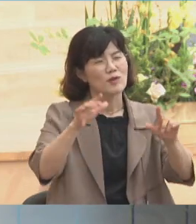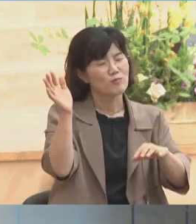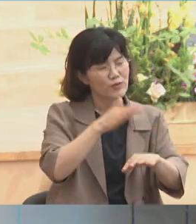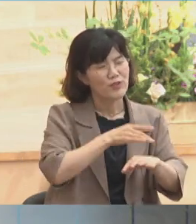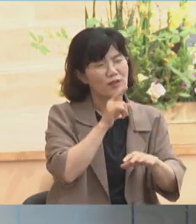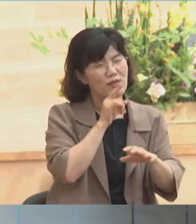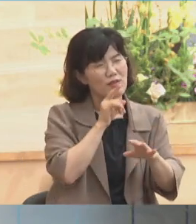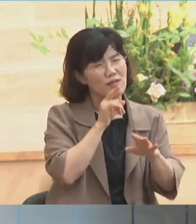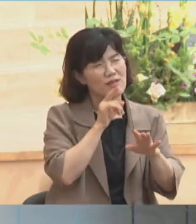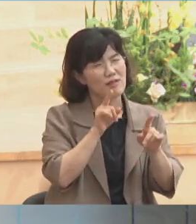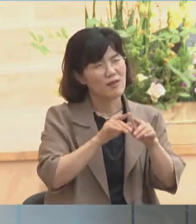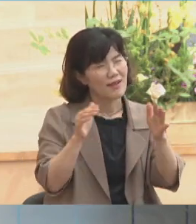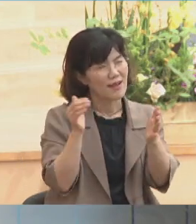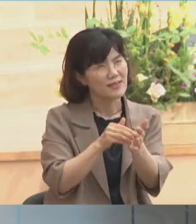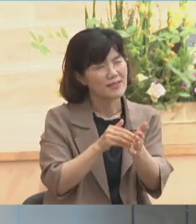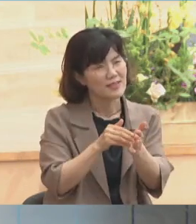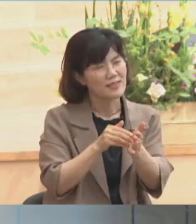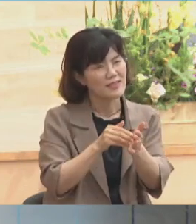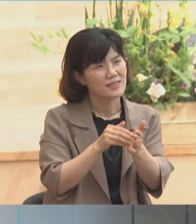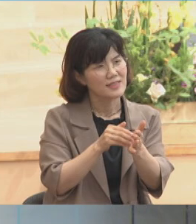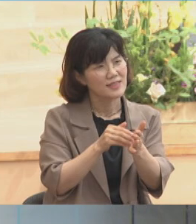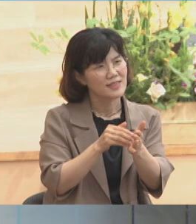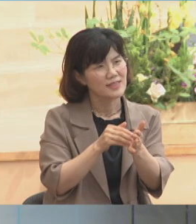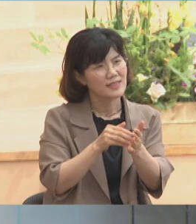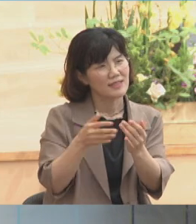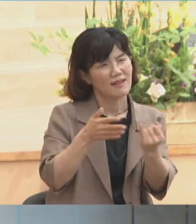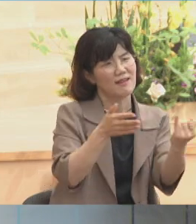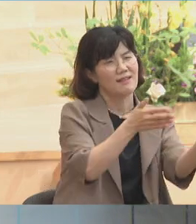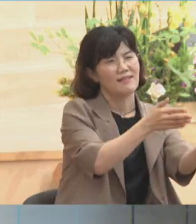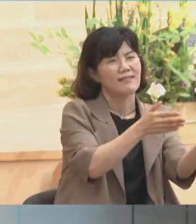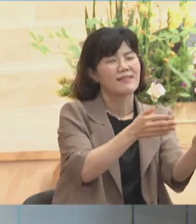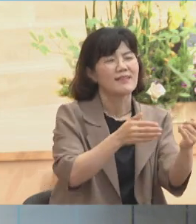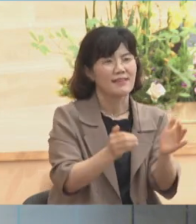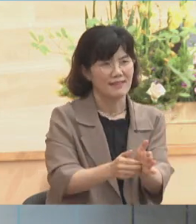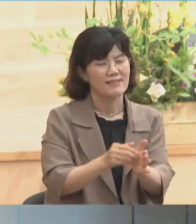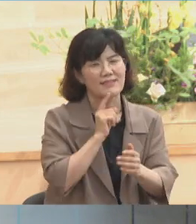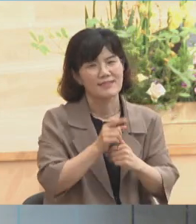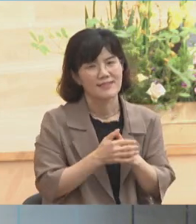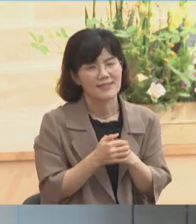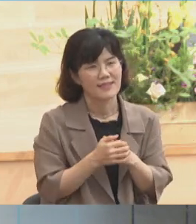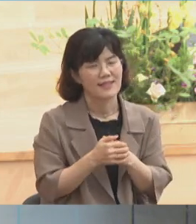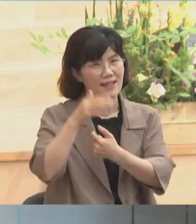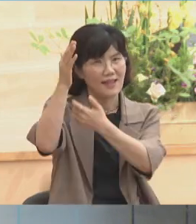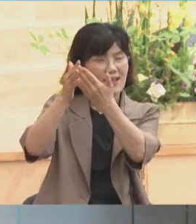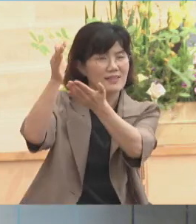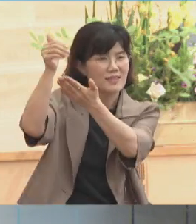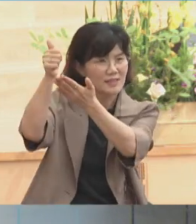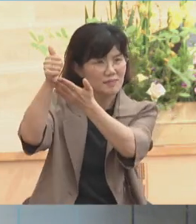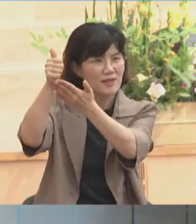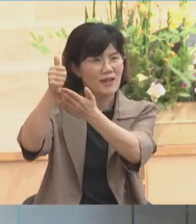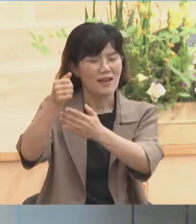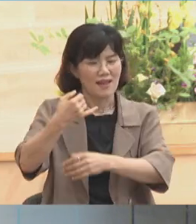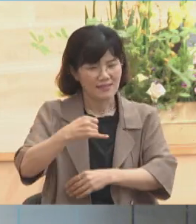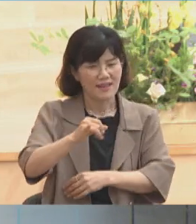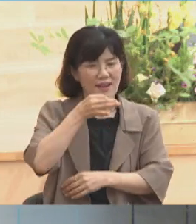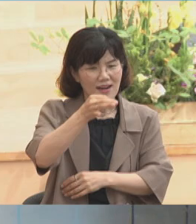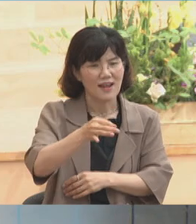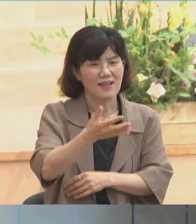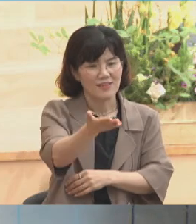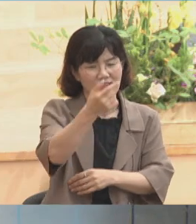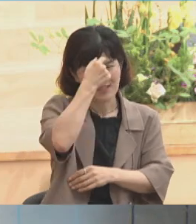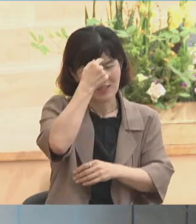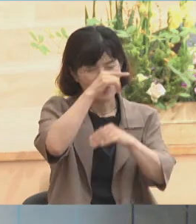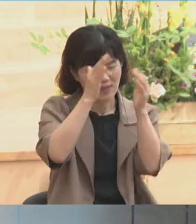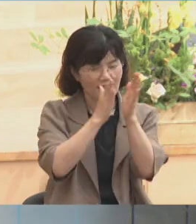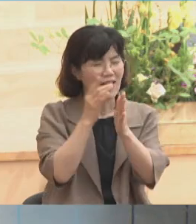주일까지 이 모든 일을 몰아치시듯 역사하셨습니다. 하나님께서 딸아 내가 너의 기도를 다